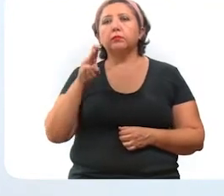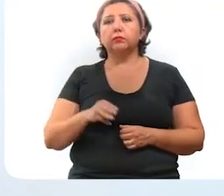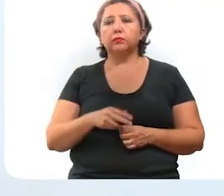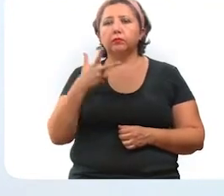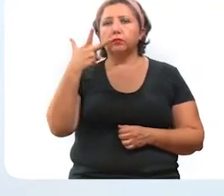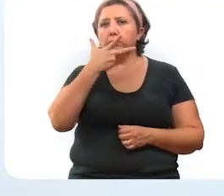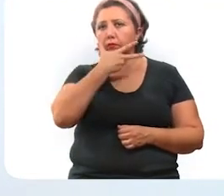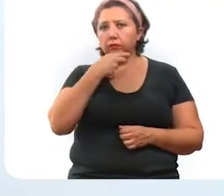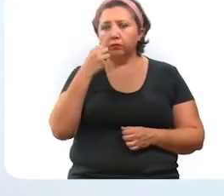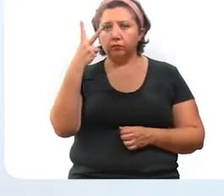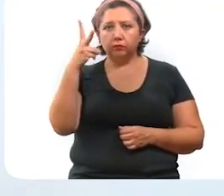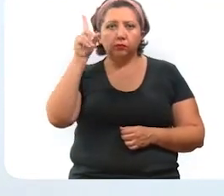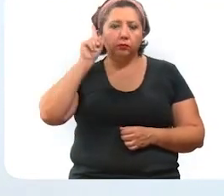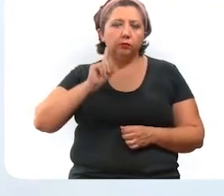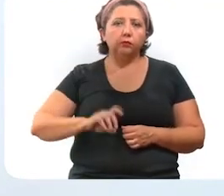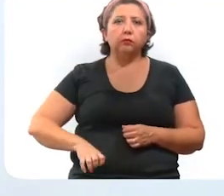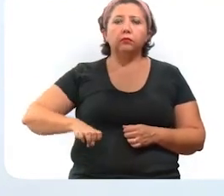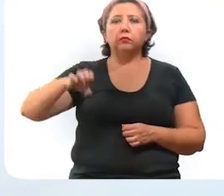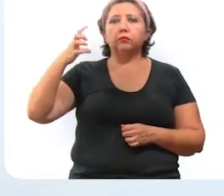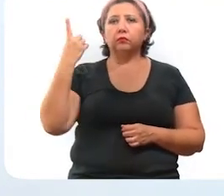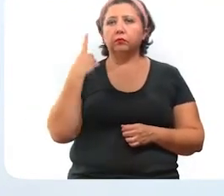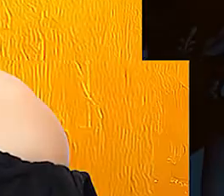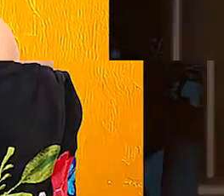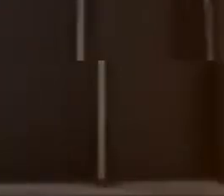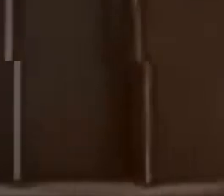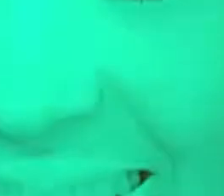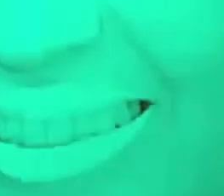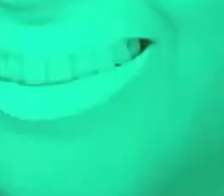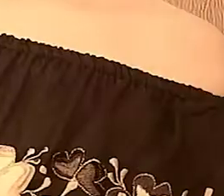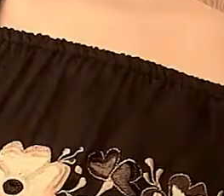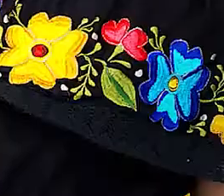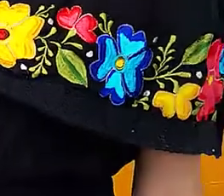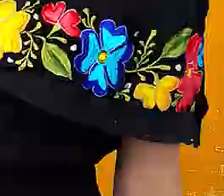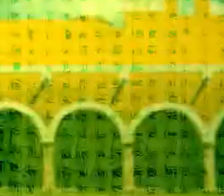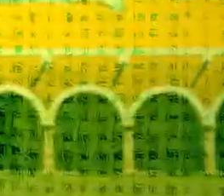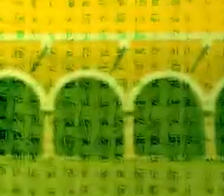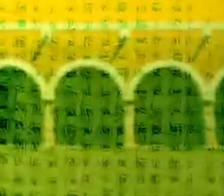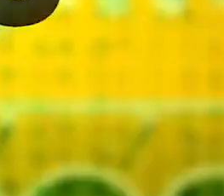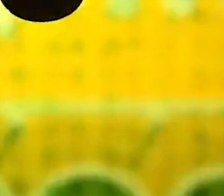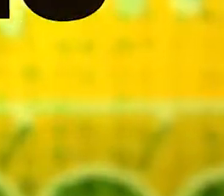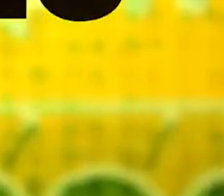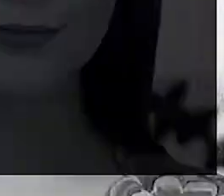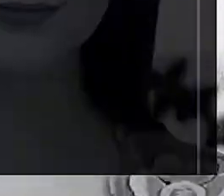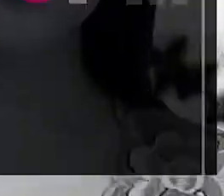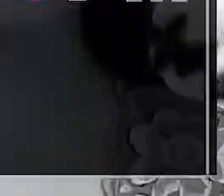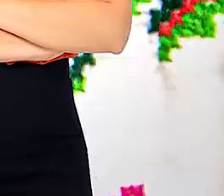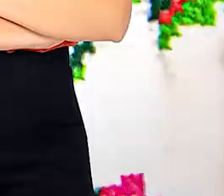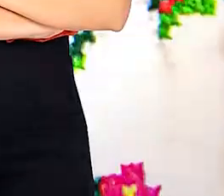semáforo chilepizkina, kuchik pizikobe kank anyanil. Tele Yucatán te informa.